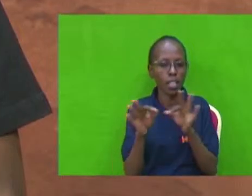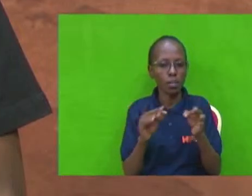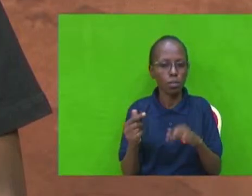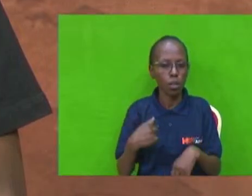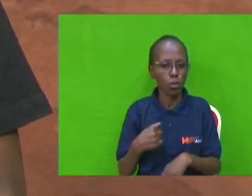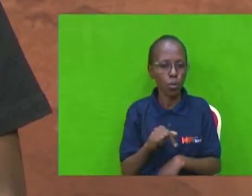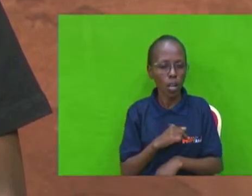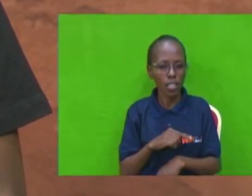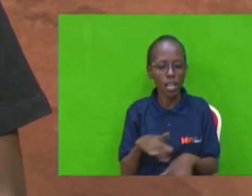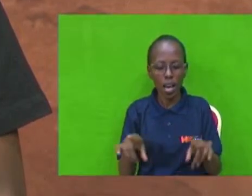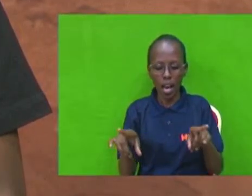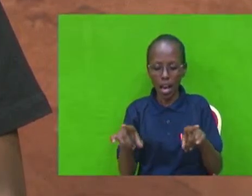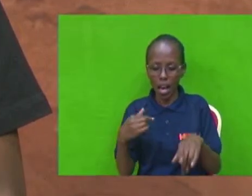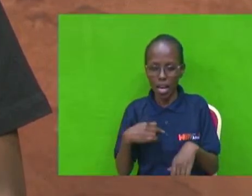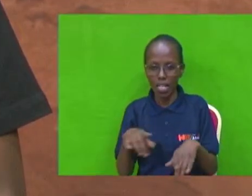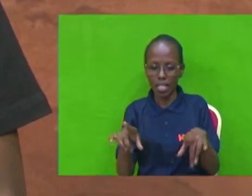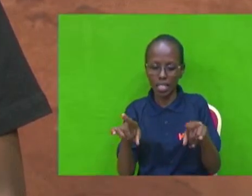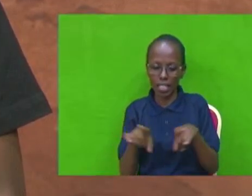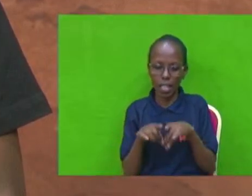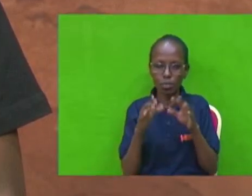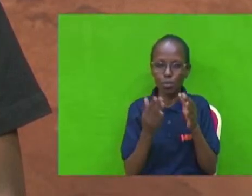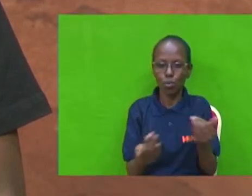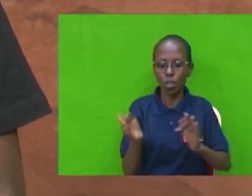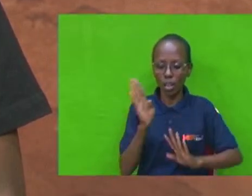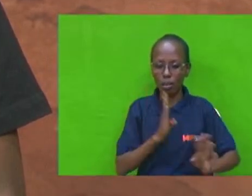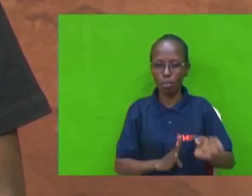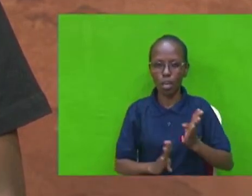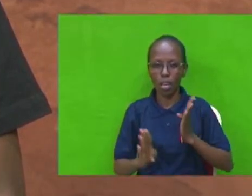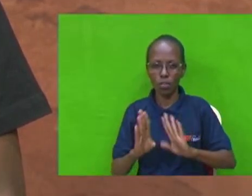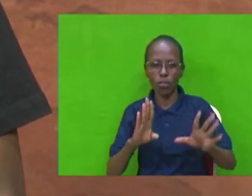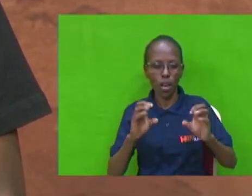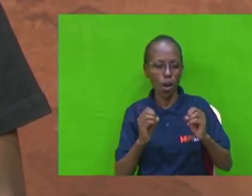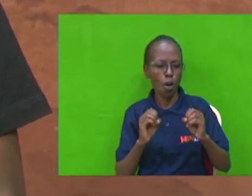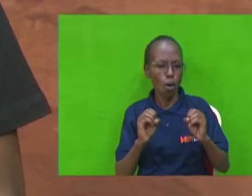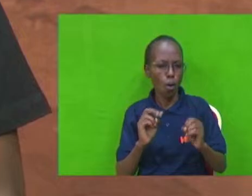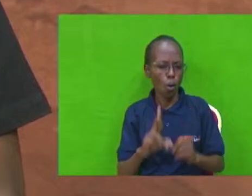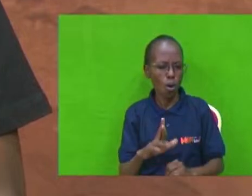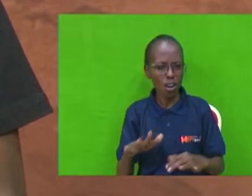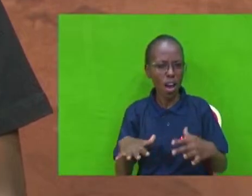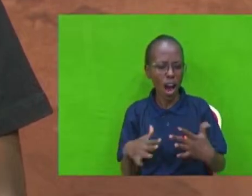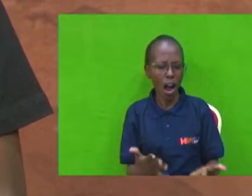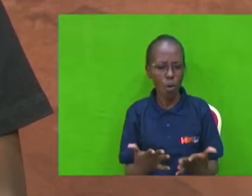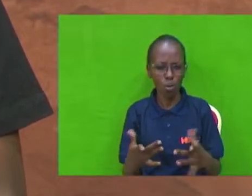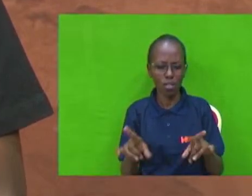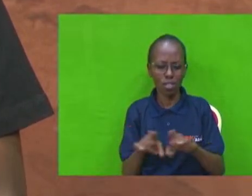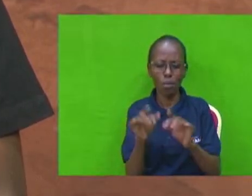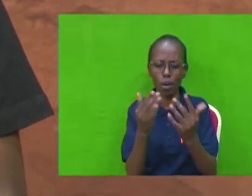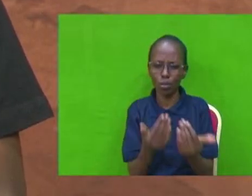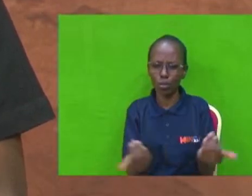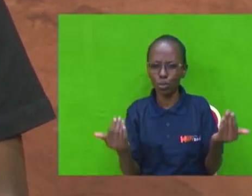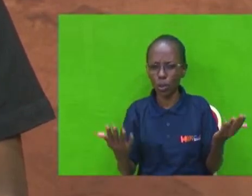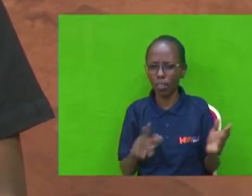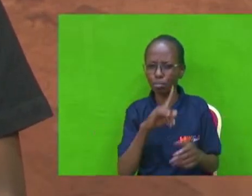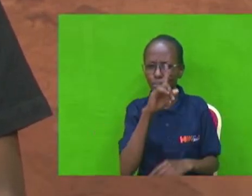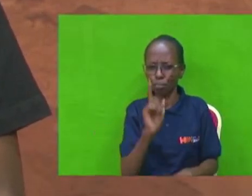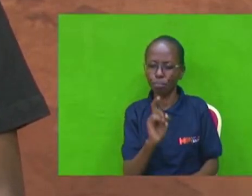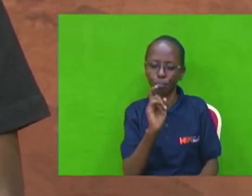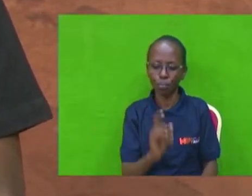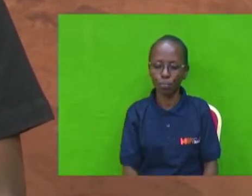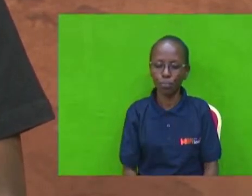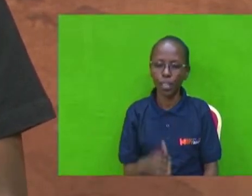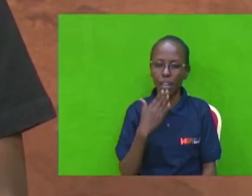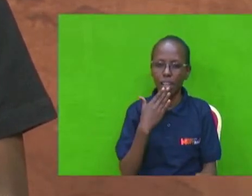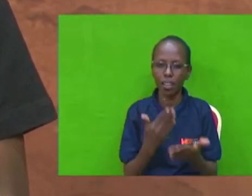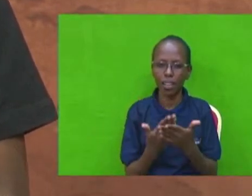kama watoto kitabia ama jinsi gani ambao tunafaa kufanana na watoto? Asante mwalimu